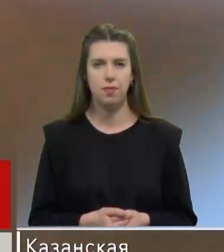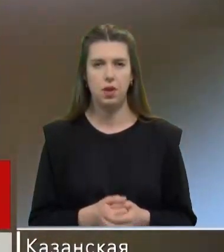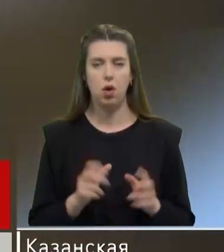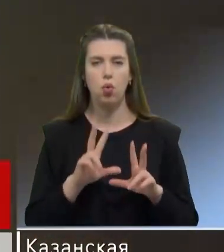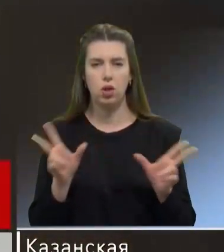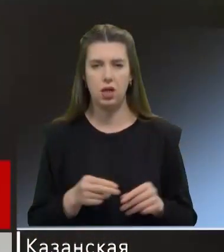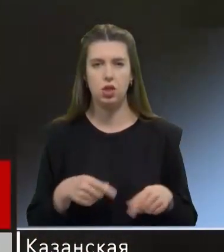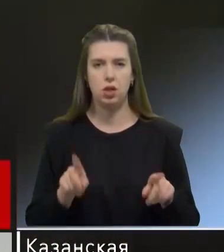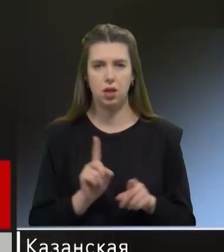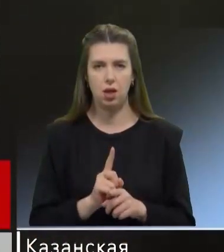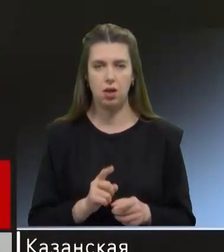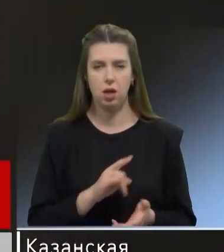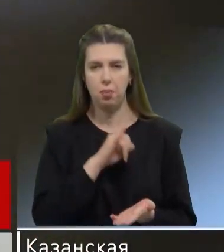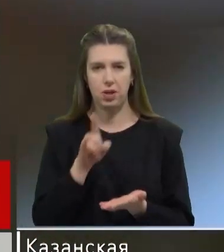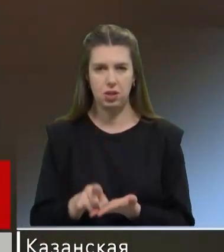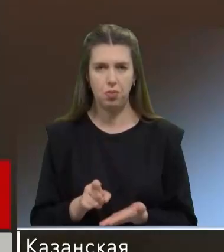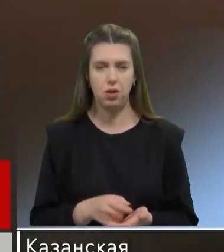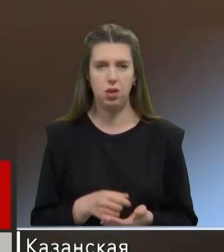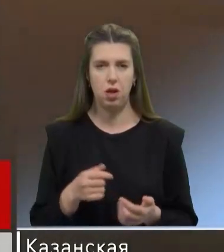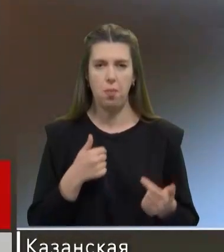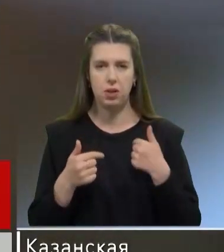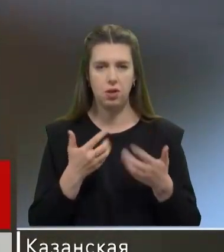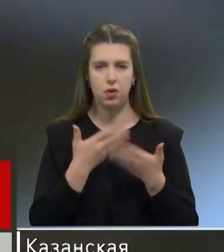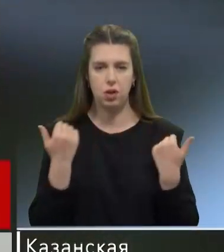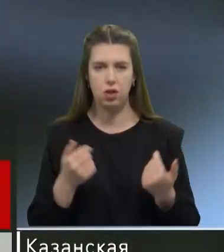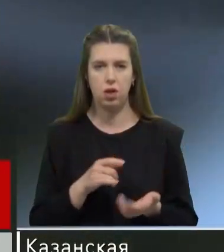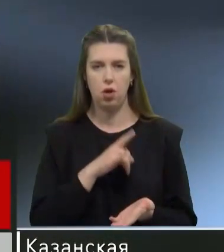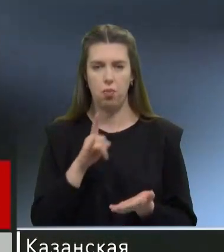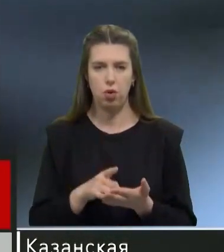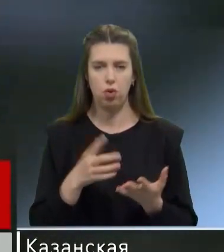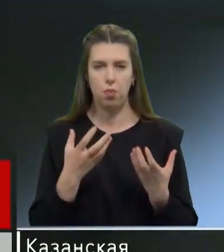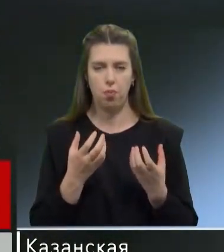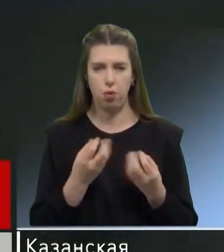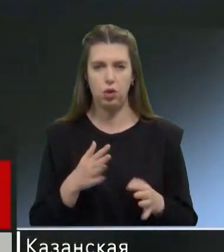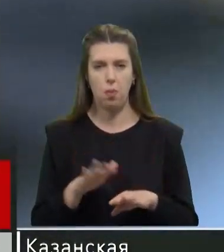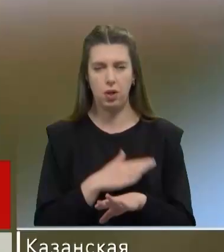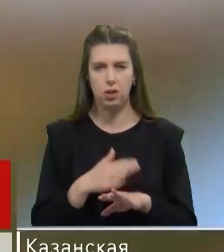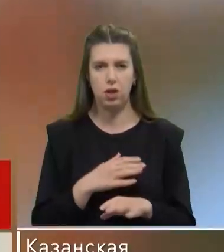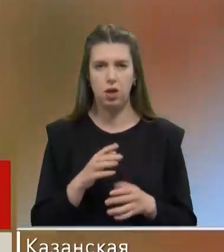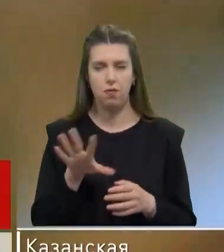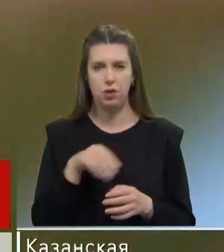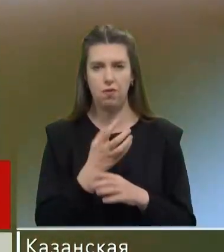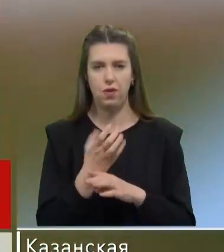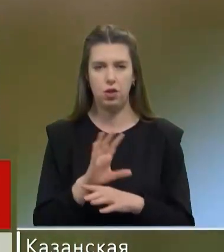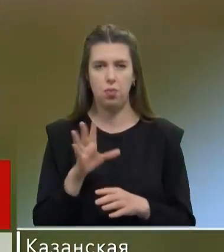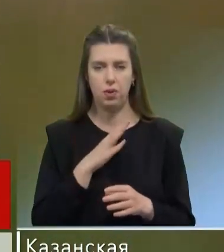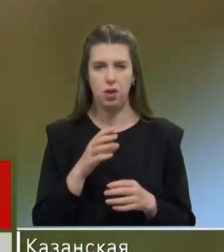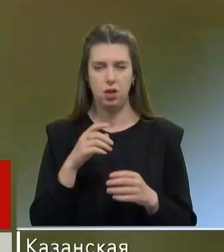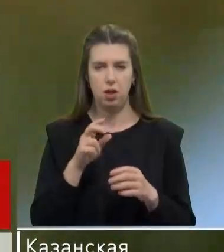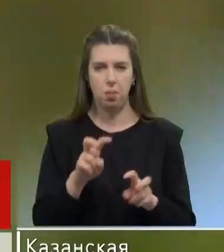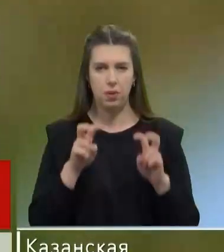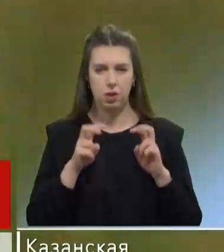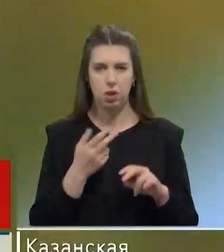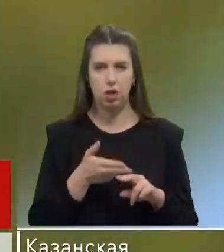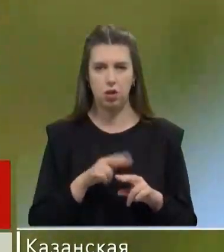Удачно вот так вот приземлились. Пострадавших нет, пилоты просто красавчики. Эти кадры были сделаны одним из пассажиров